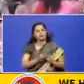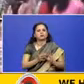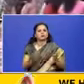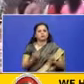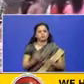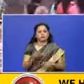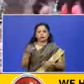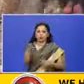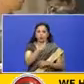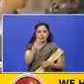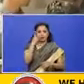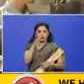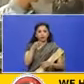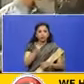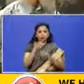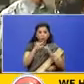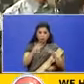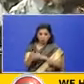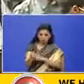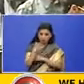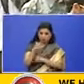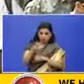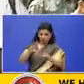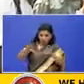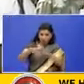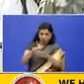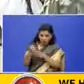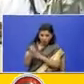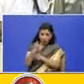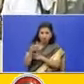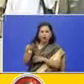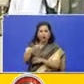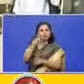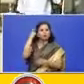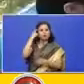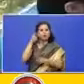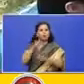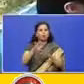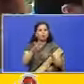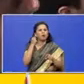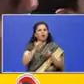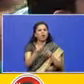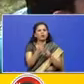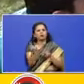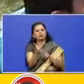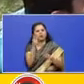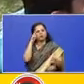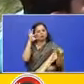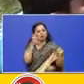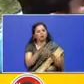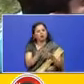बार हम देखते हैं कि जब स्टूडेंट पावर की बात होती है तो इसको छात्र संघ चुनावों से जोड़कर उसका दायरा सीमित कर दिया जाता